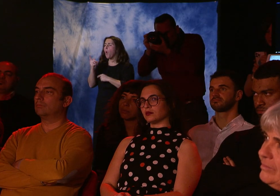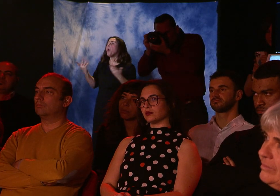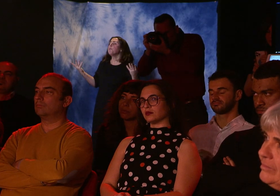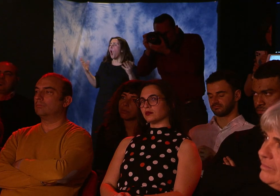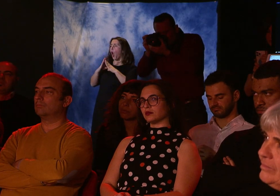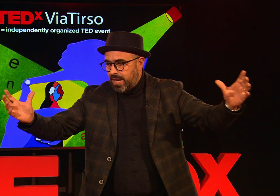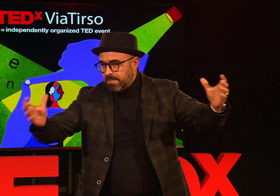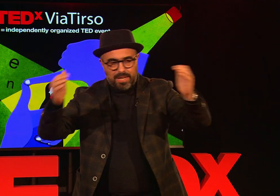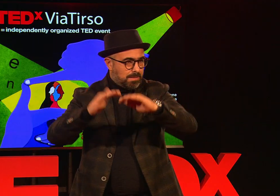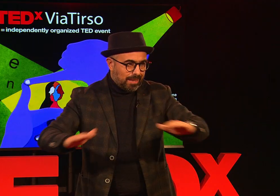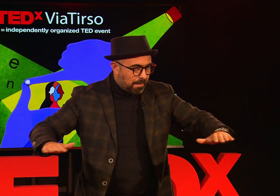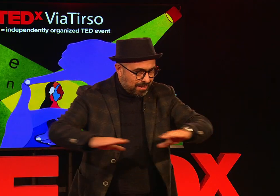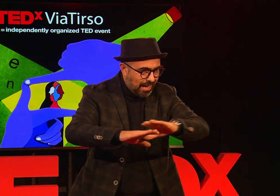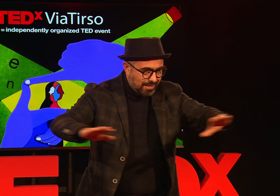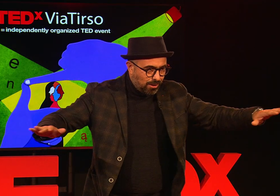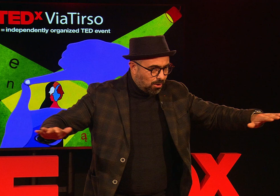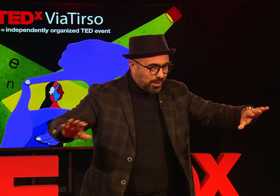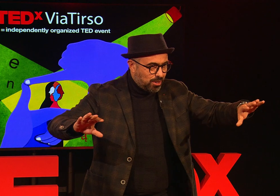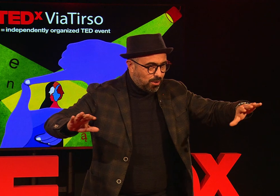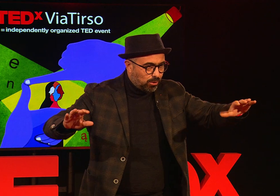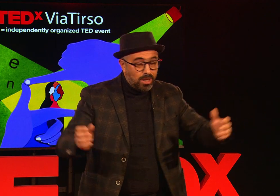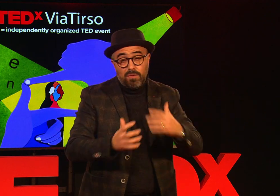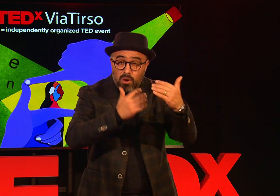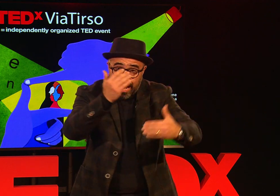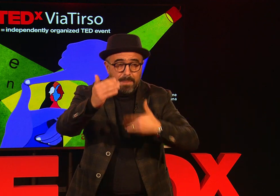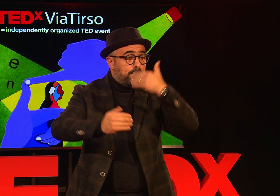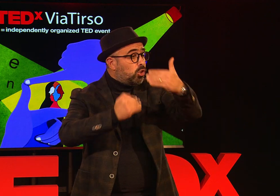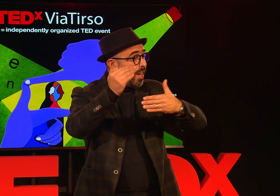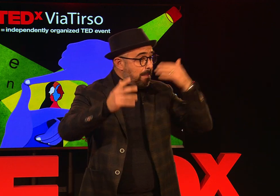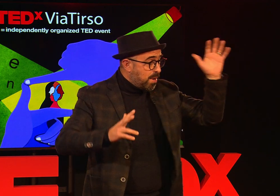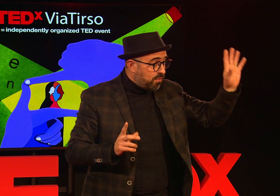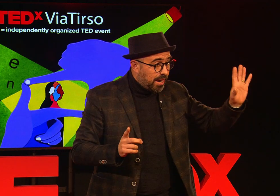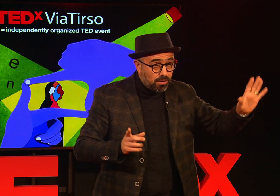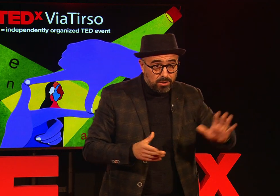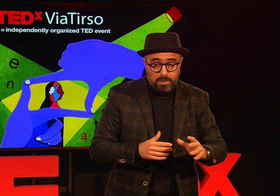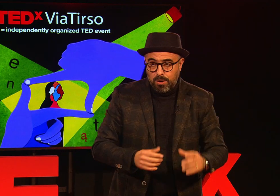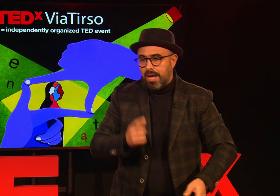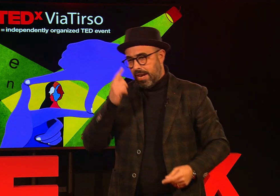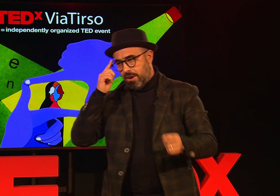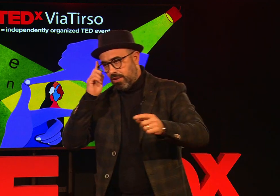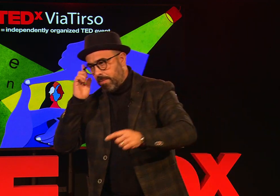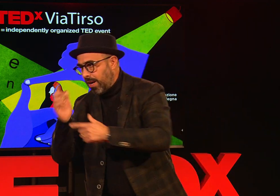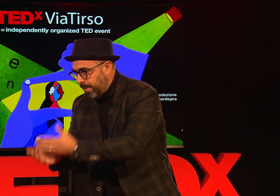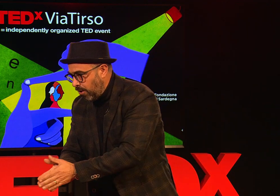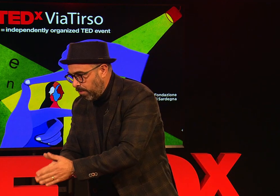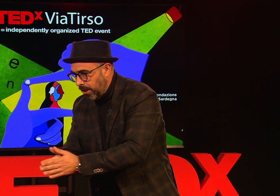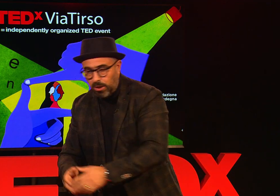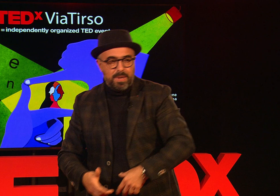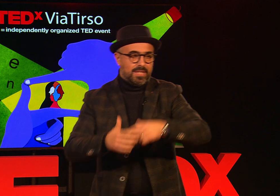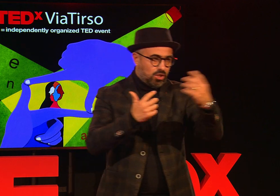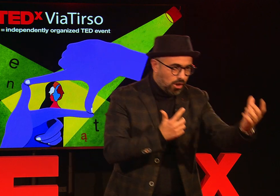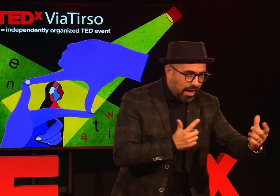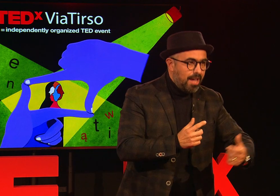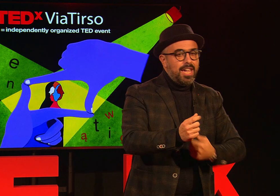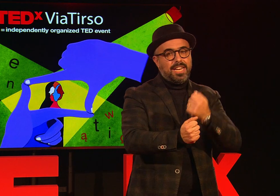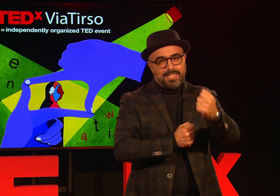il grande mainstream se ne sbatte abbastanza di quello che c'è sotto le TV locali potrebbero fare qualcosa di più e allora dovrebbero cambiare loro modello